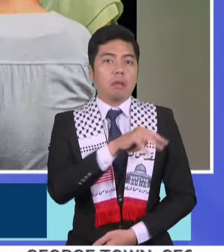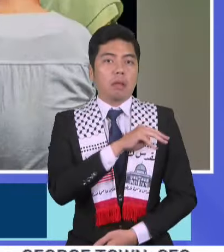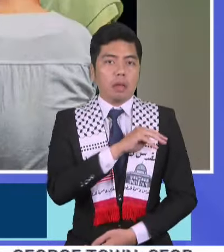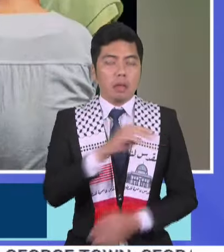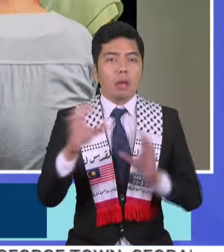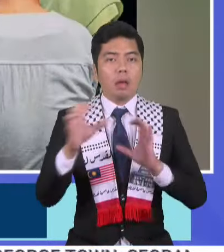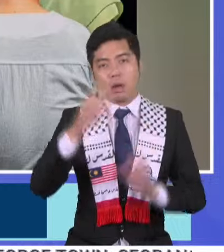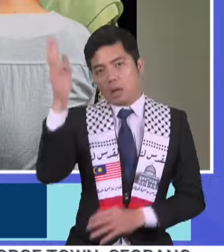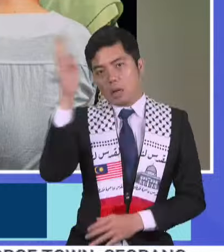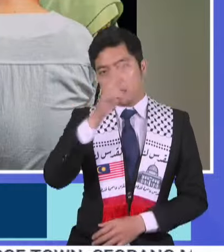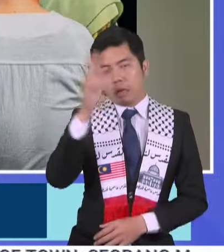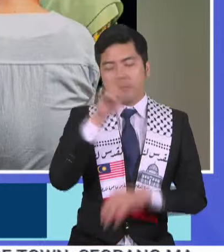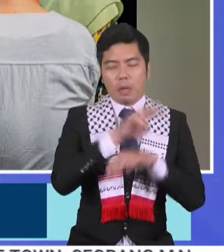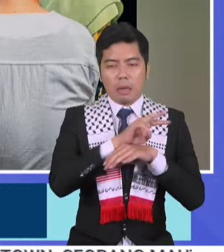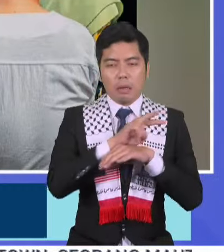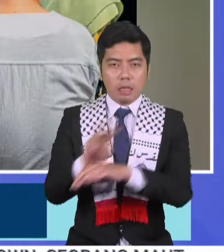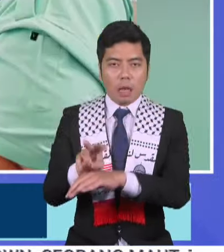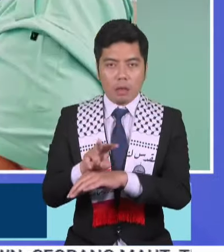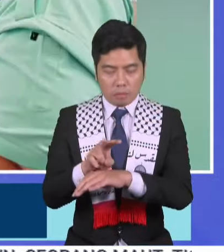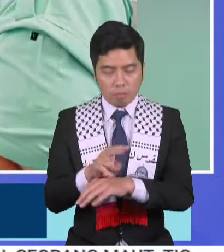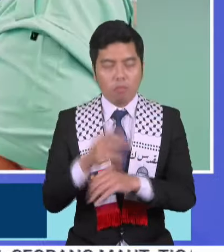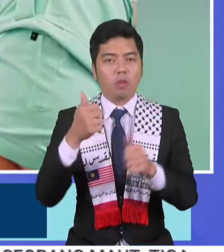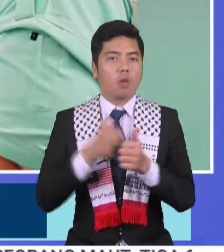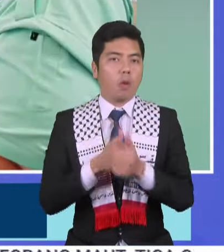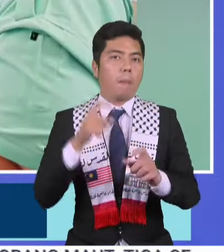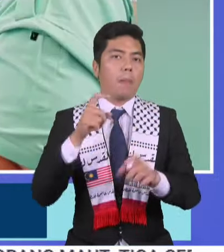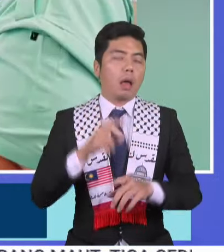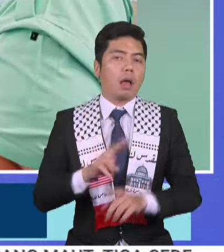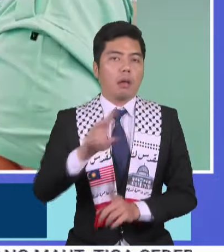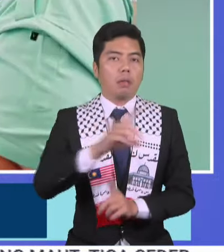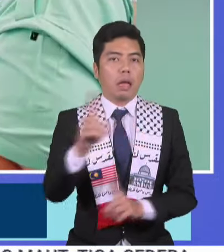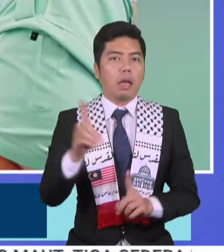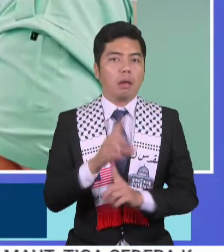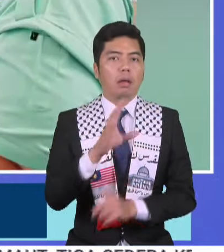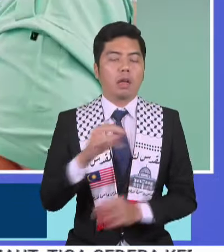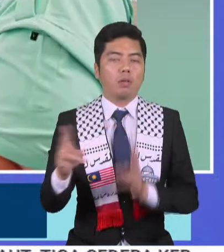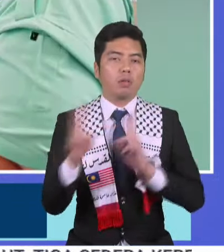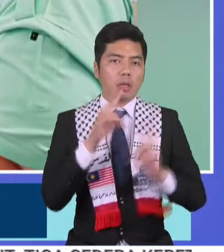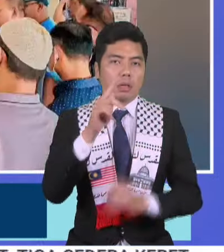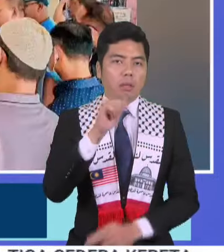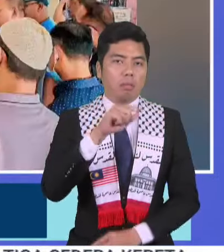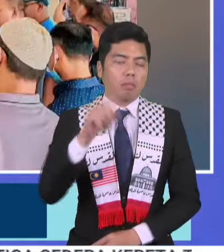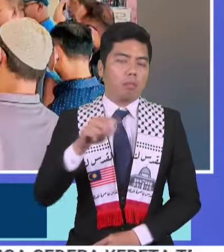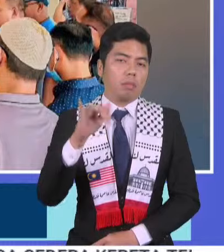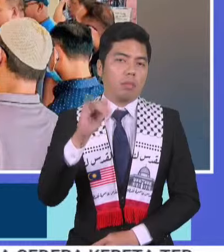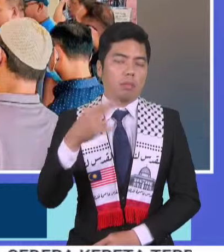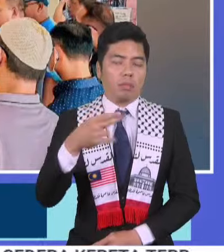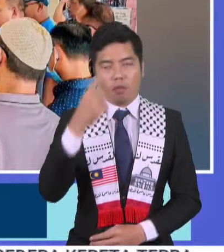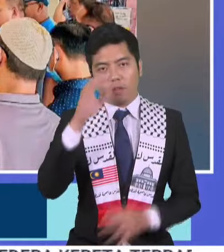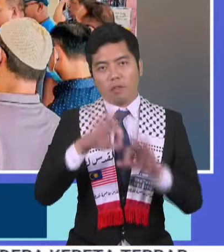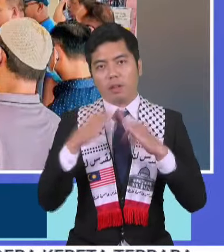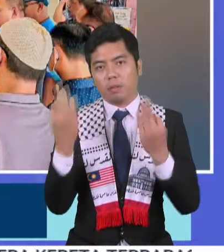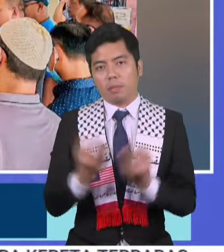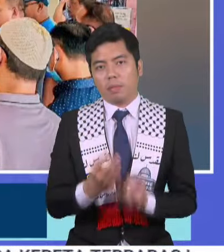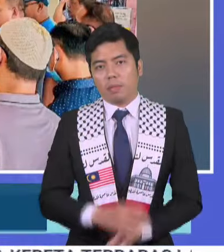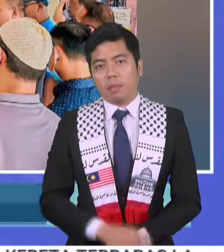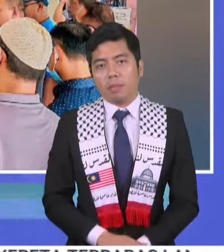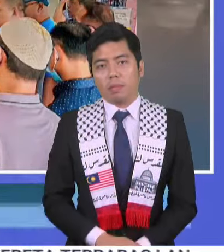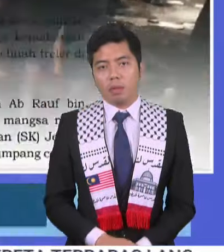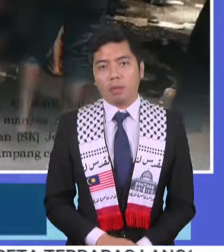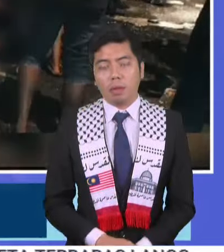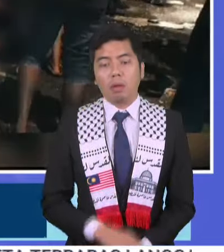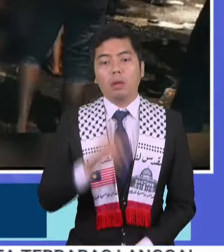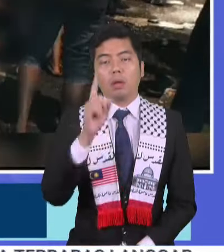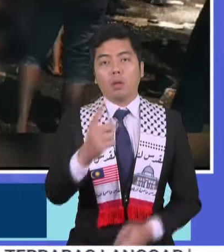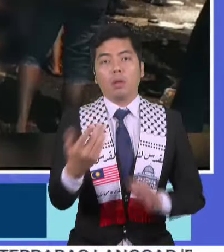negeri memantau perkembangan nahas dari semasa ke semasa. Beliau turut mengucapkan takziah kepada keluarga mangsa.